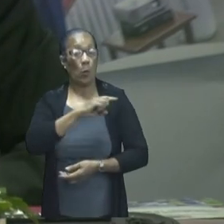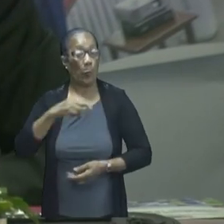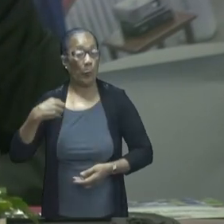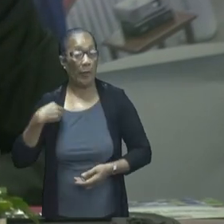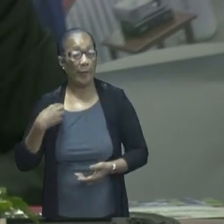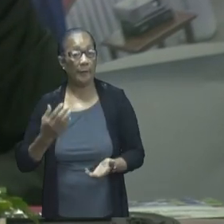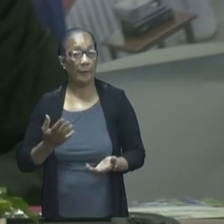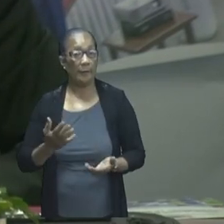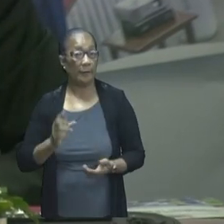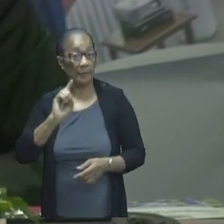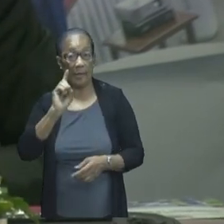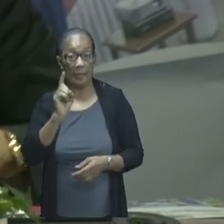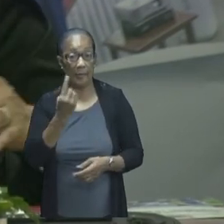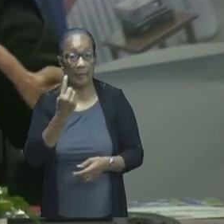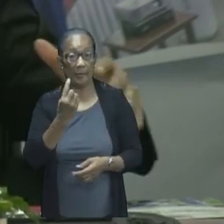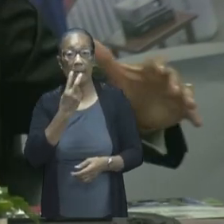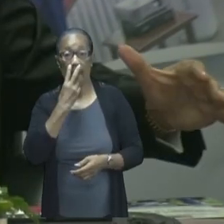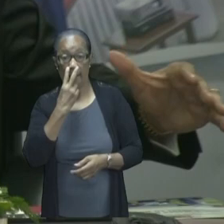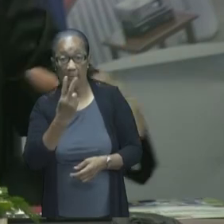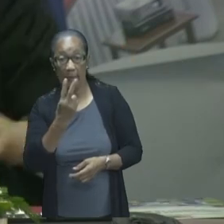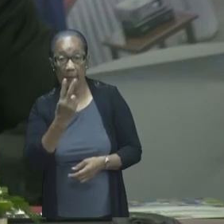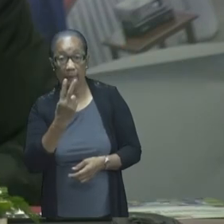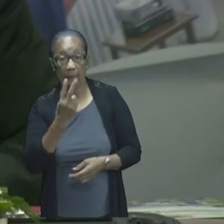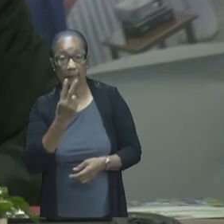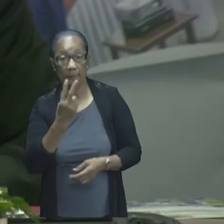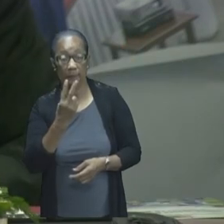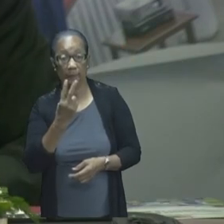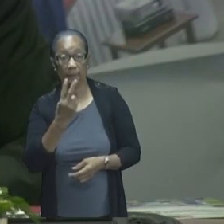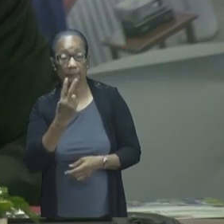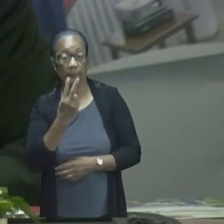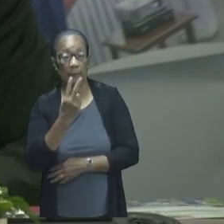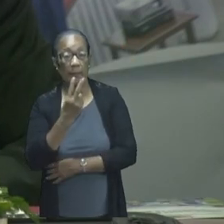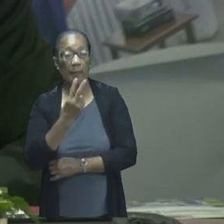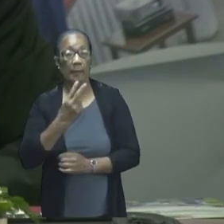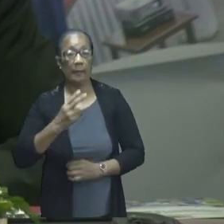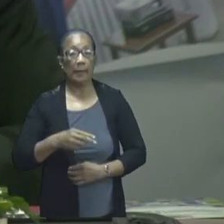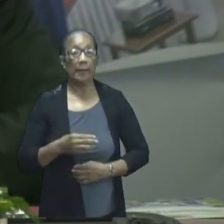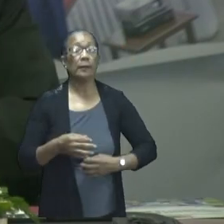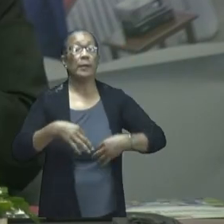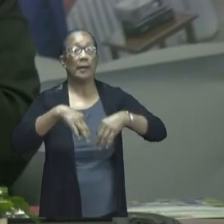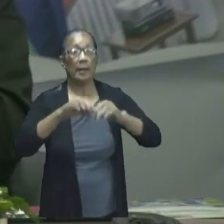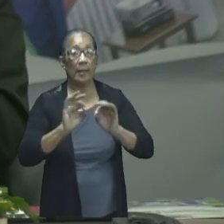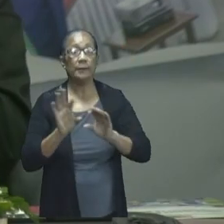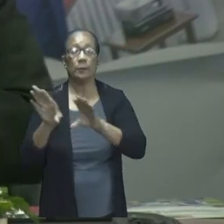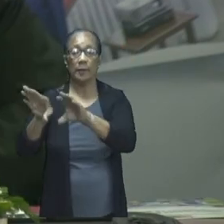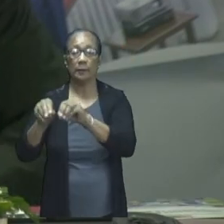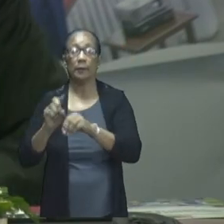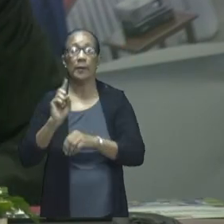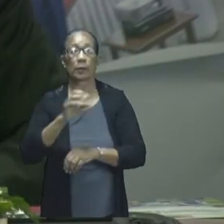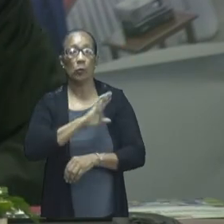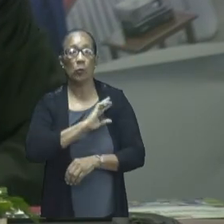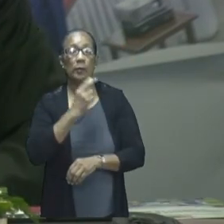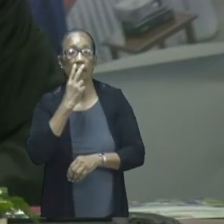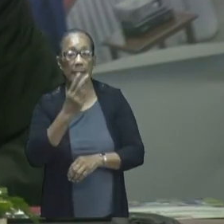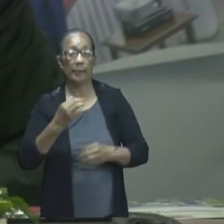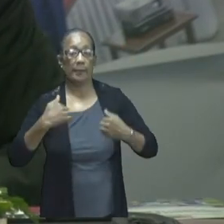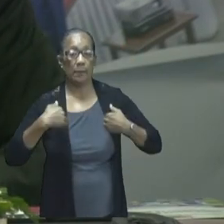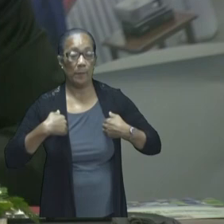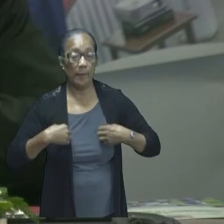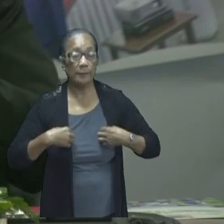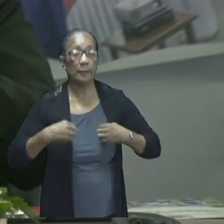niet alleen kijken naar de beleidsmaatregelen maar kijk ook naar de menselijke 7 wie moet